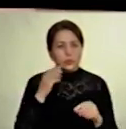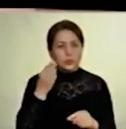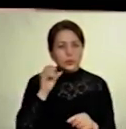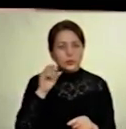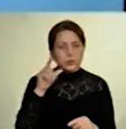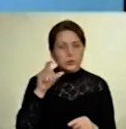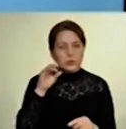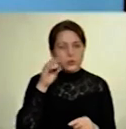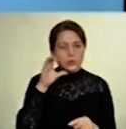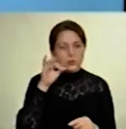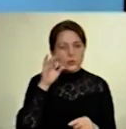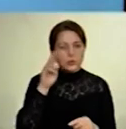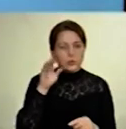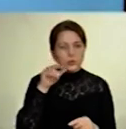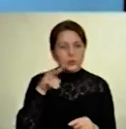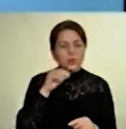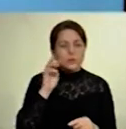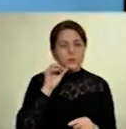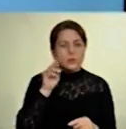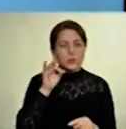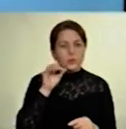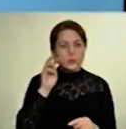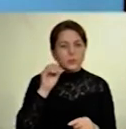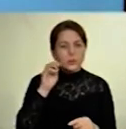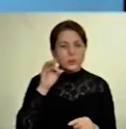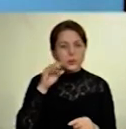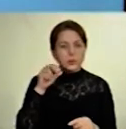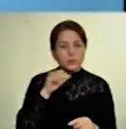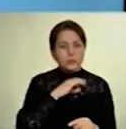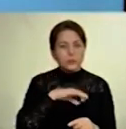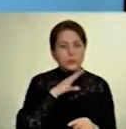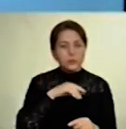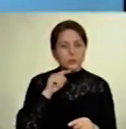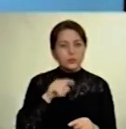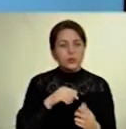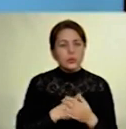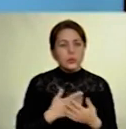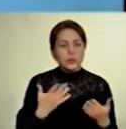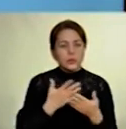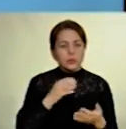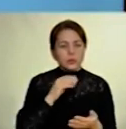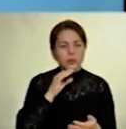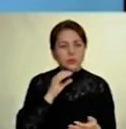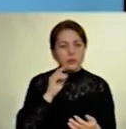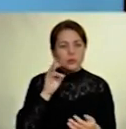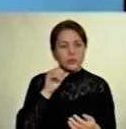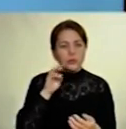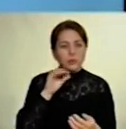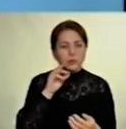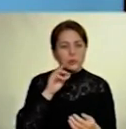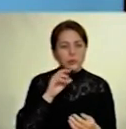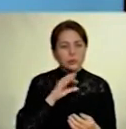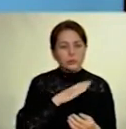sirkul mikrometrdan foydalanildi. Bunda quyidagi natijalar hosil bo'ldi.